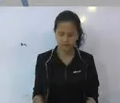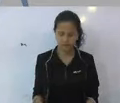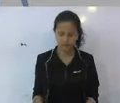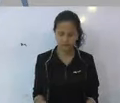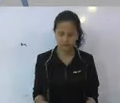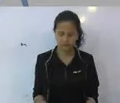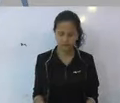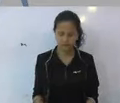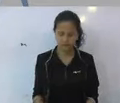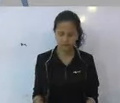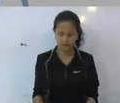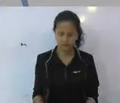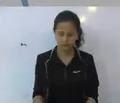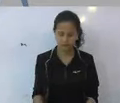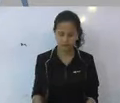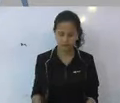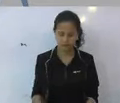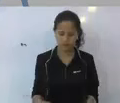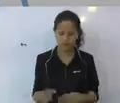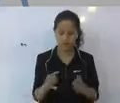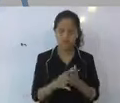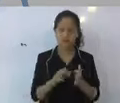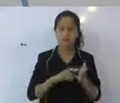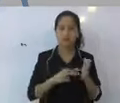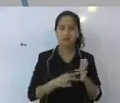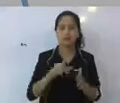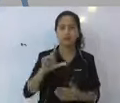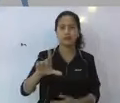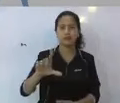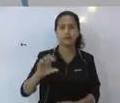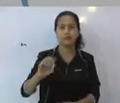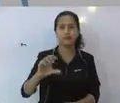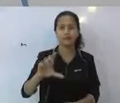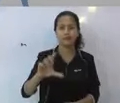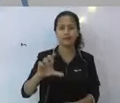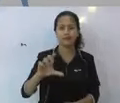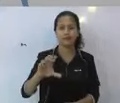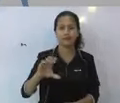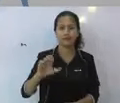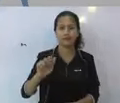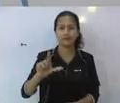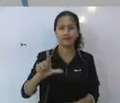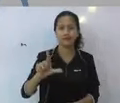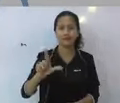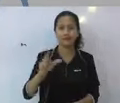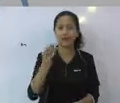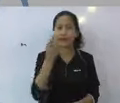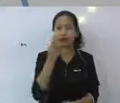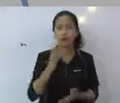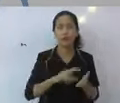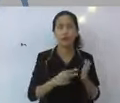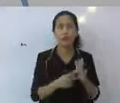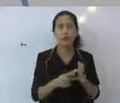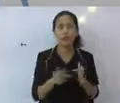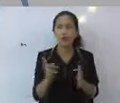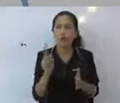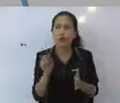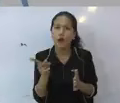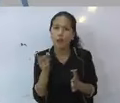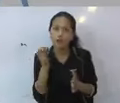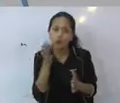local food, ibig sabihin kung ano yung meron na talagang laging meron sa kung saan ka nakatira. Yeah. Like for example,